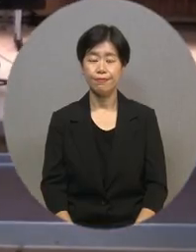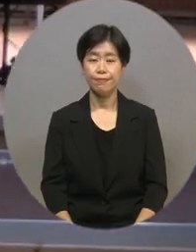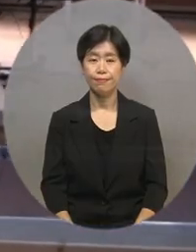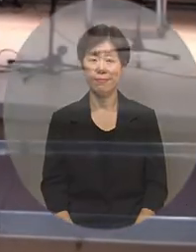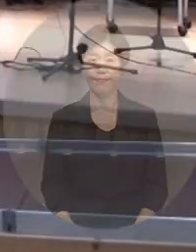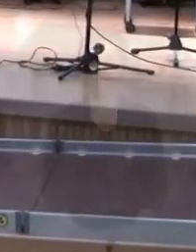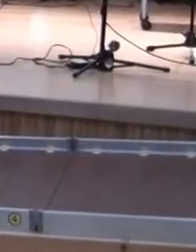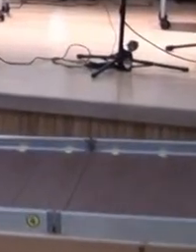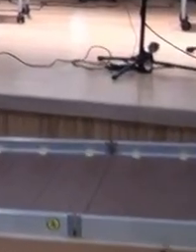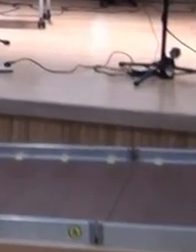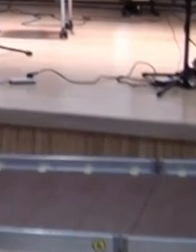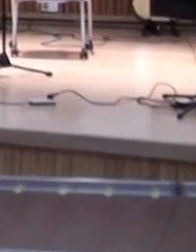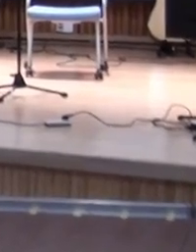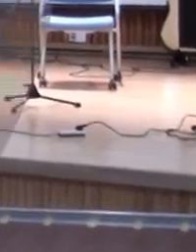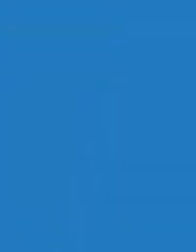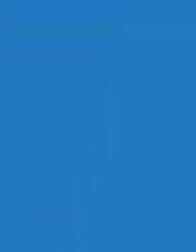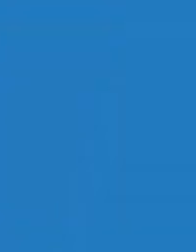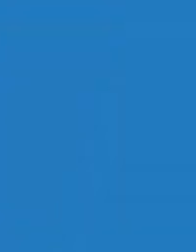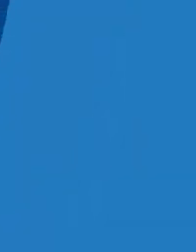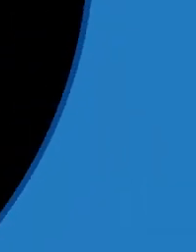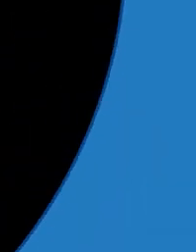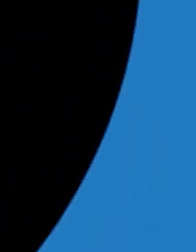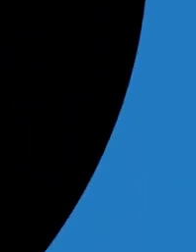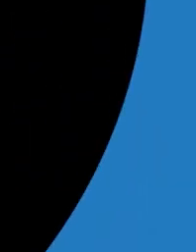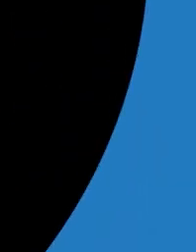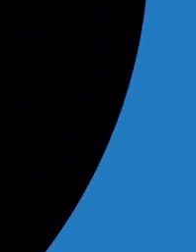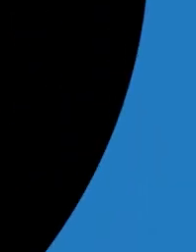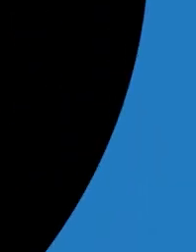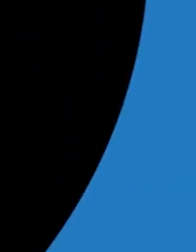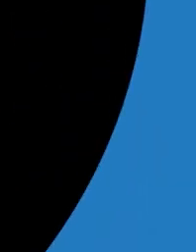복지TV 경기방송 정선입니다.